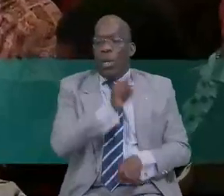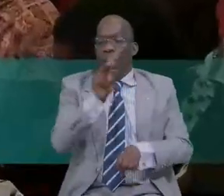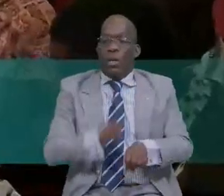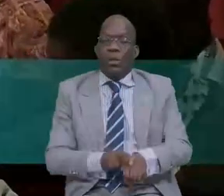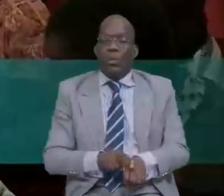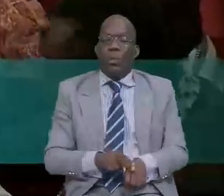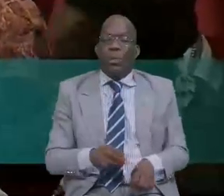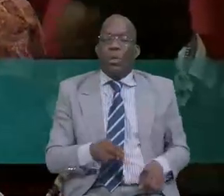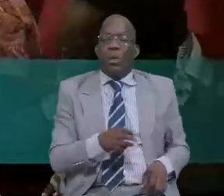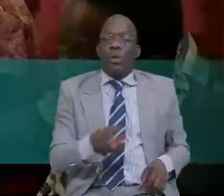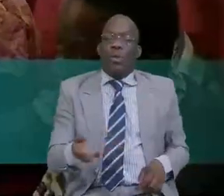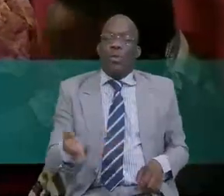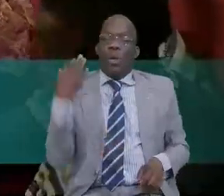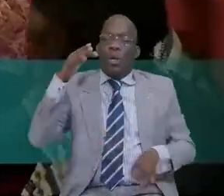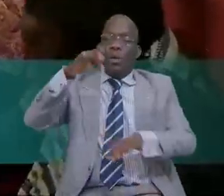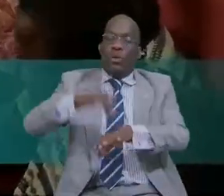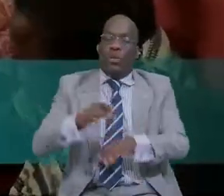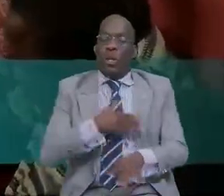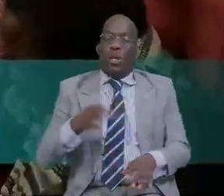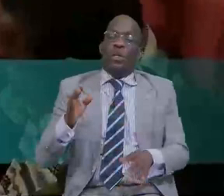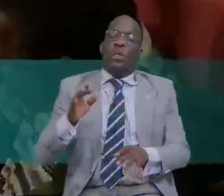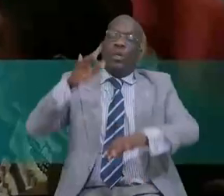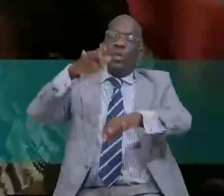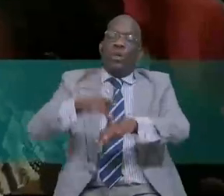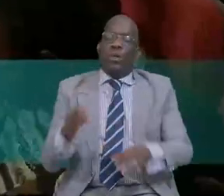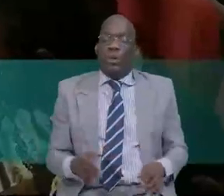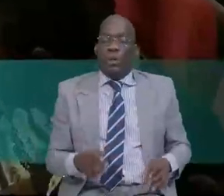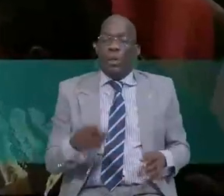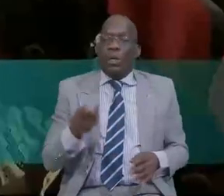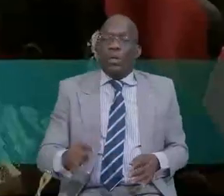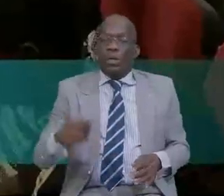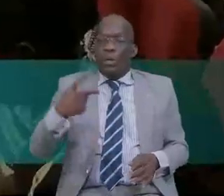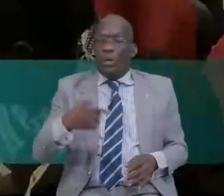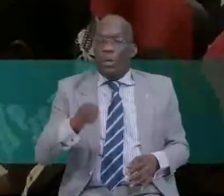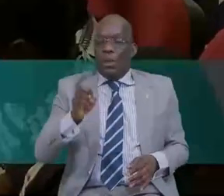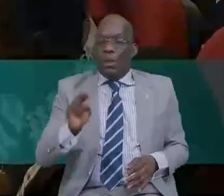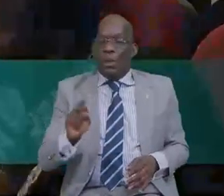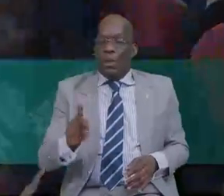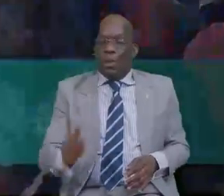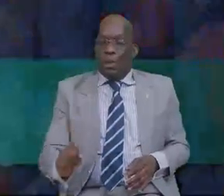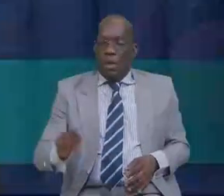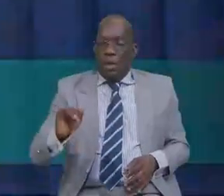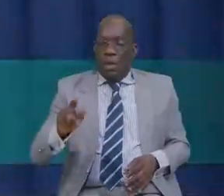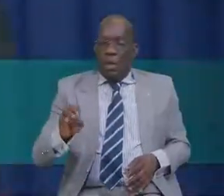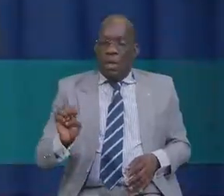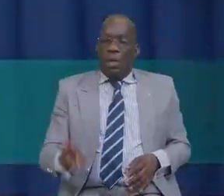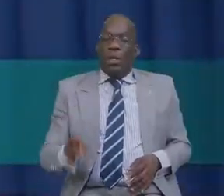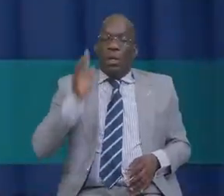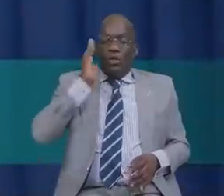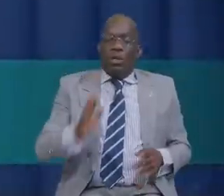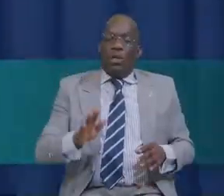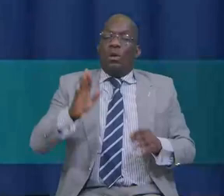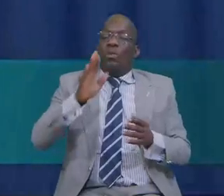nations également. Ont été donc touchés. En réalité, on nous dit, les païens vont